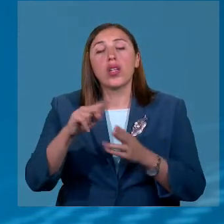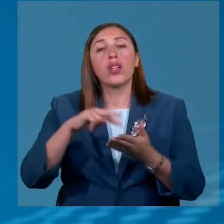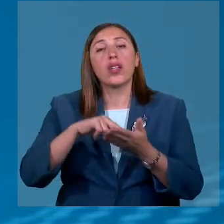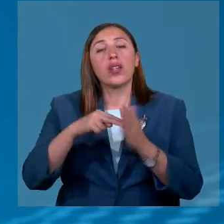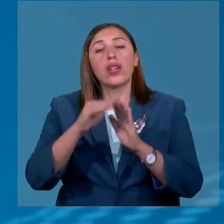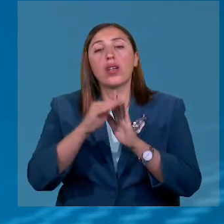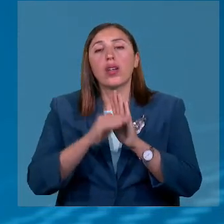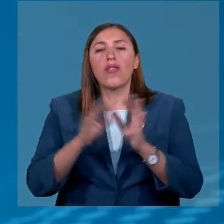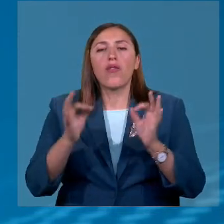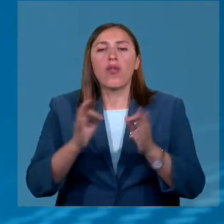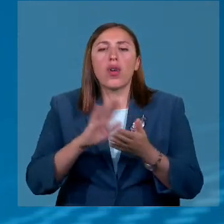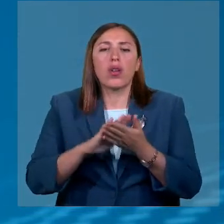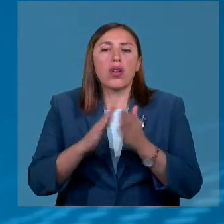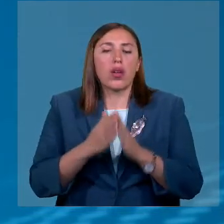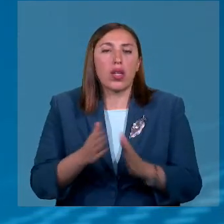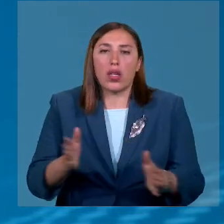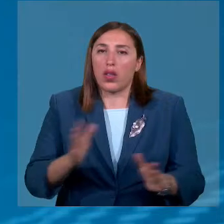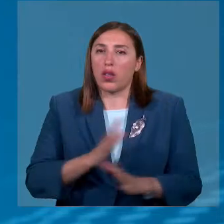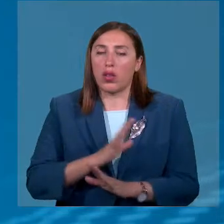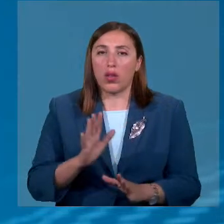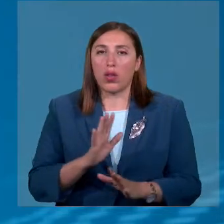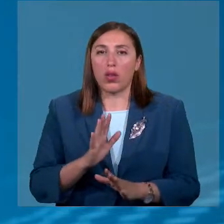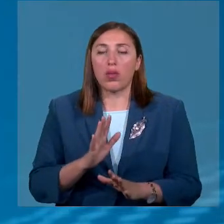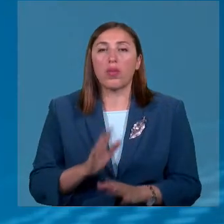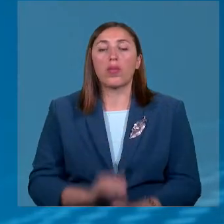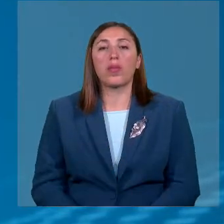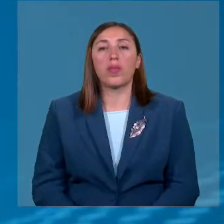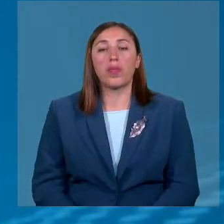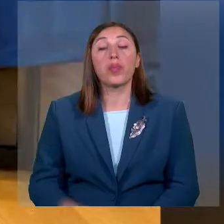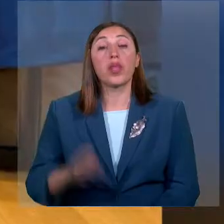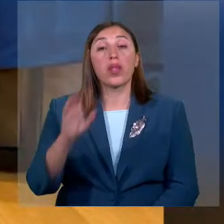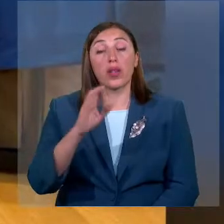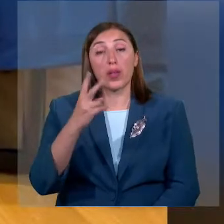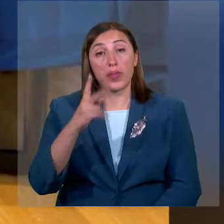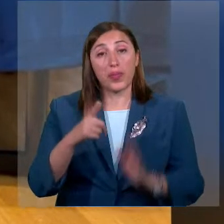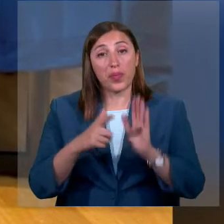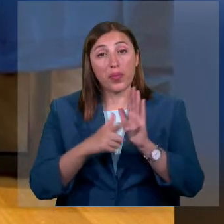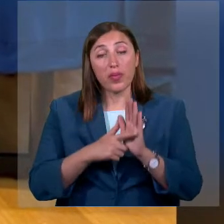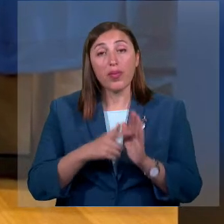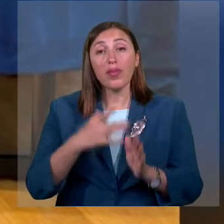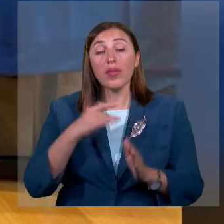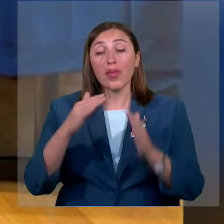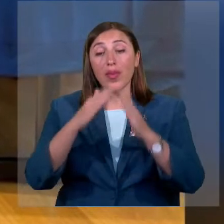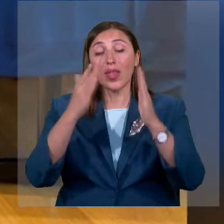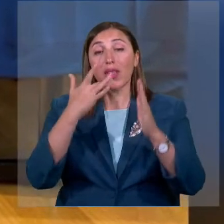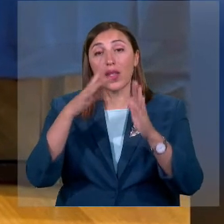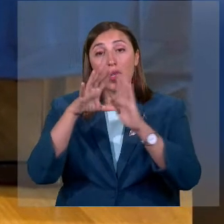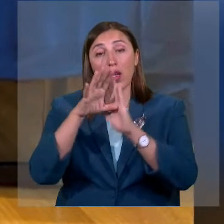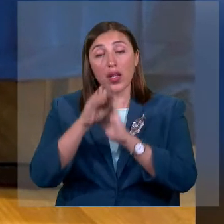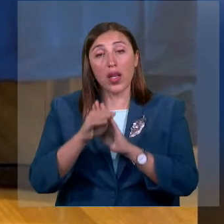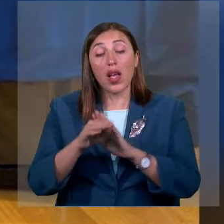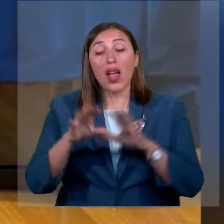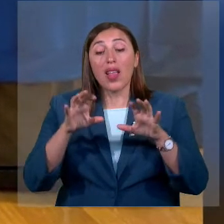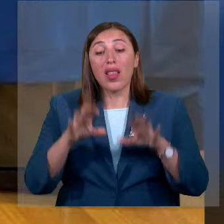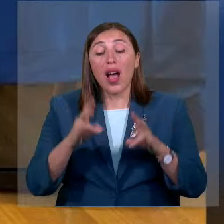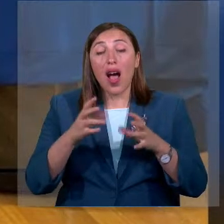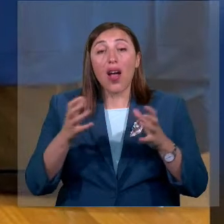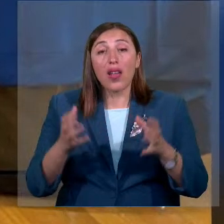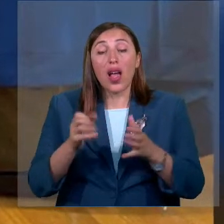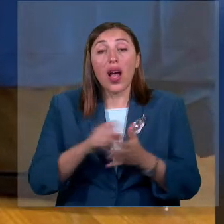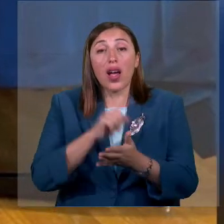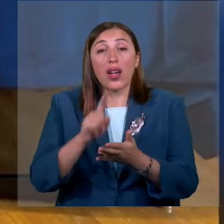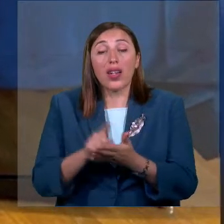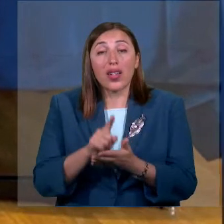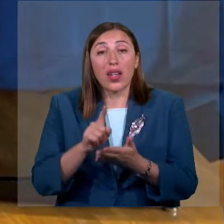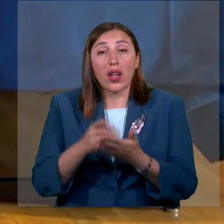ստեղծելու որևէ համաձայնություն ձեռք չի բերվել։ Ավելին շեշտեց, թե սեպտեմբերի 27-ին Սպիտակ տանը Միացյալ Նահանգների նախագահի անվտանգության